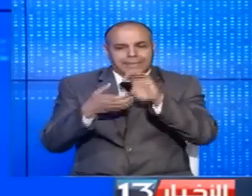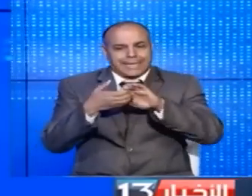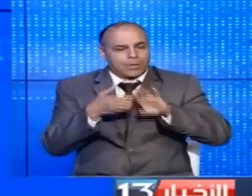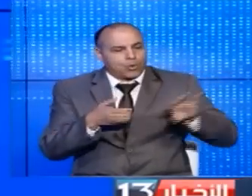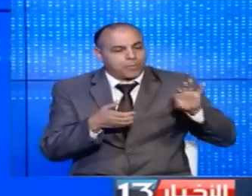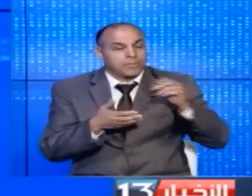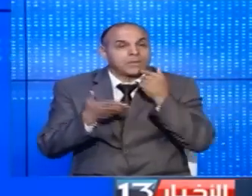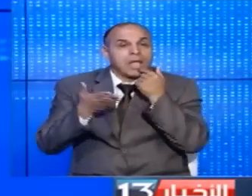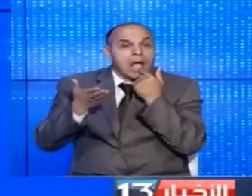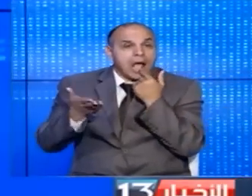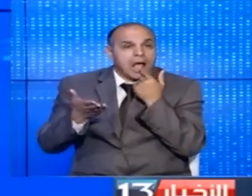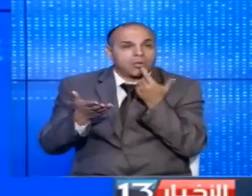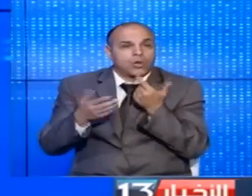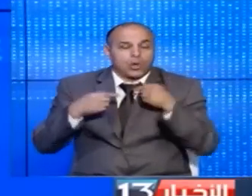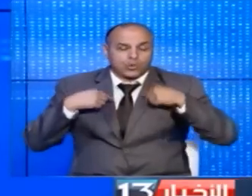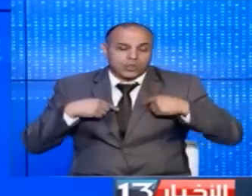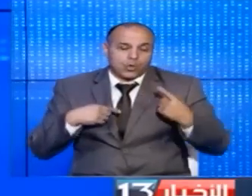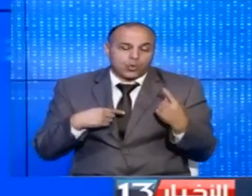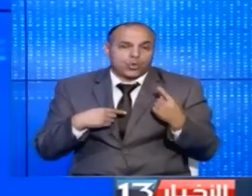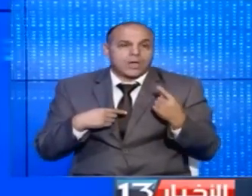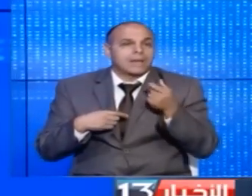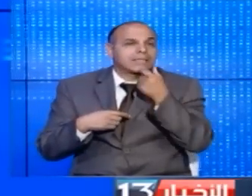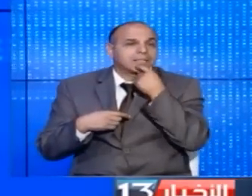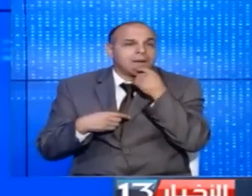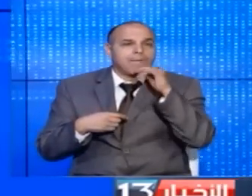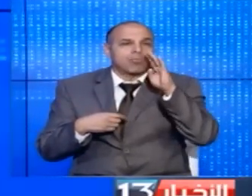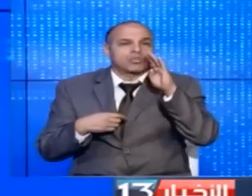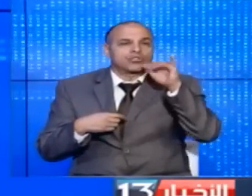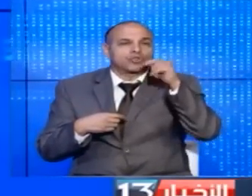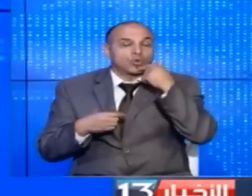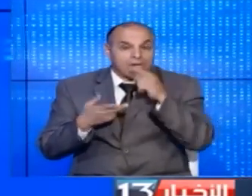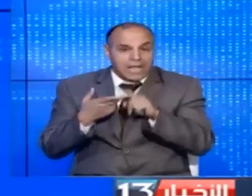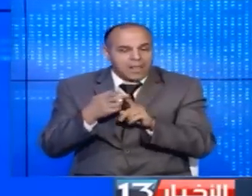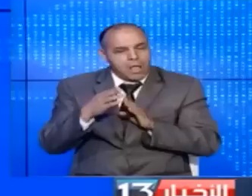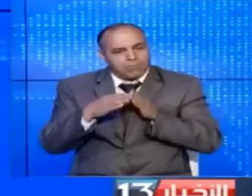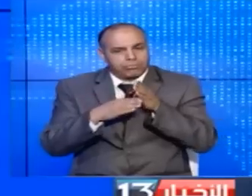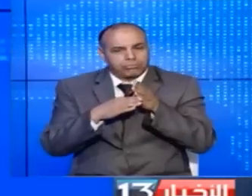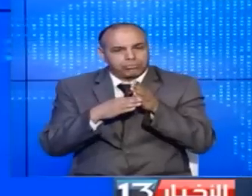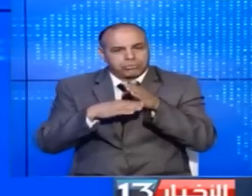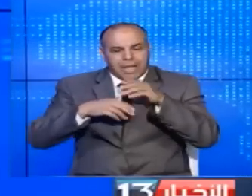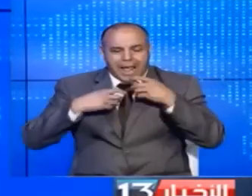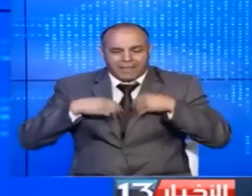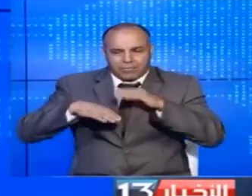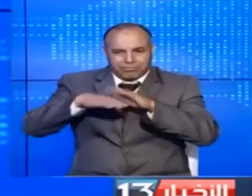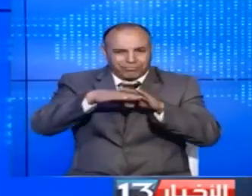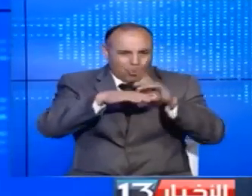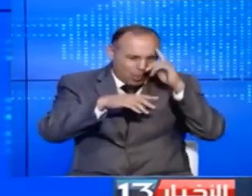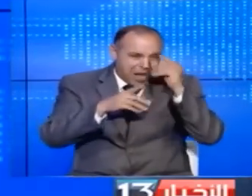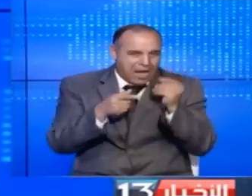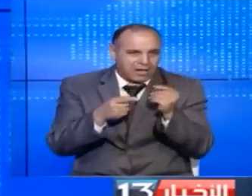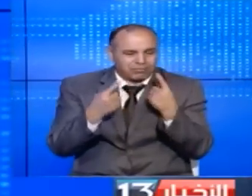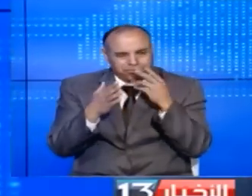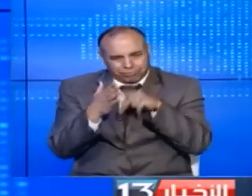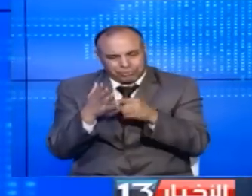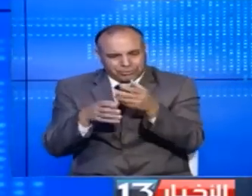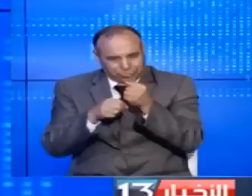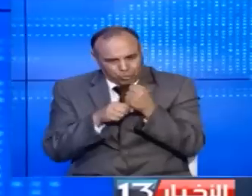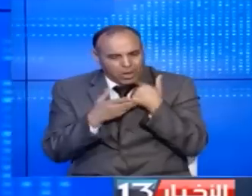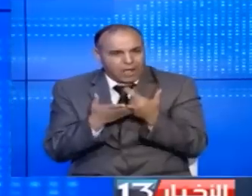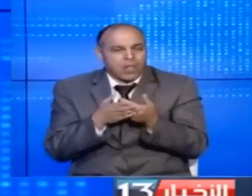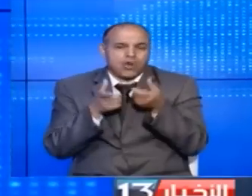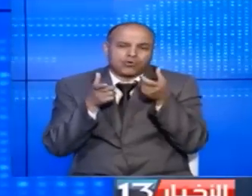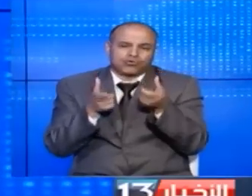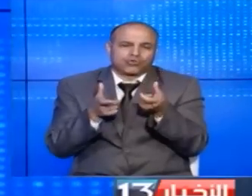الأوروبي، ويدفع رئيس الوزراء البريطاني بوريس جونسون باتجاه إقناع النواب على تبني الاتفاق الذي يرى فيه